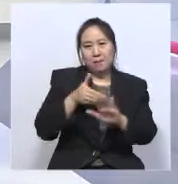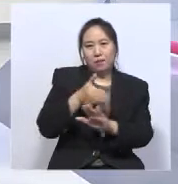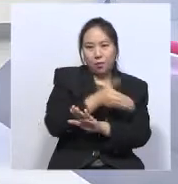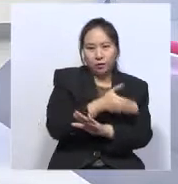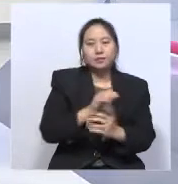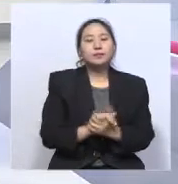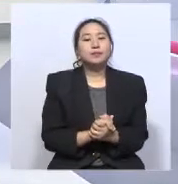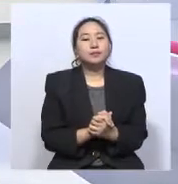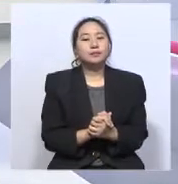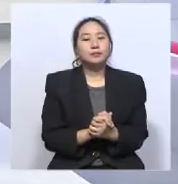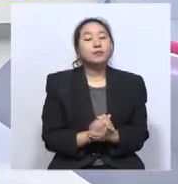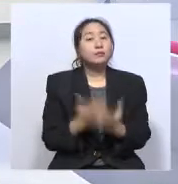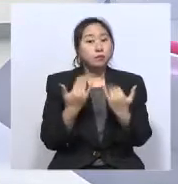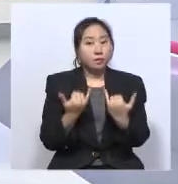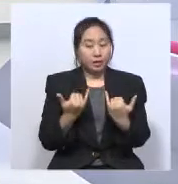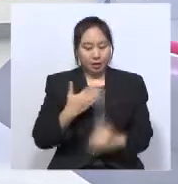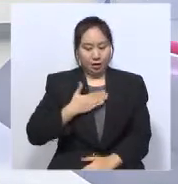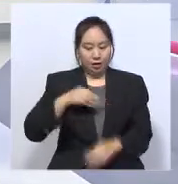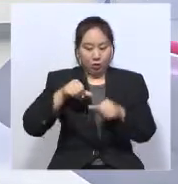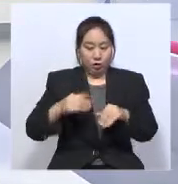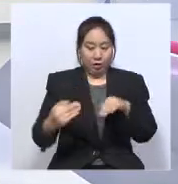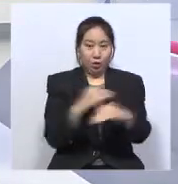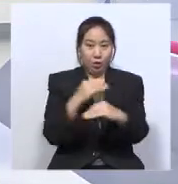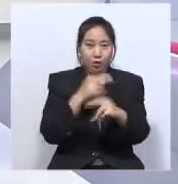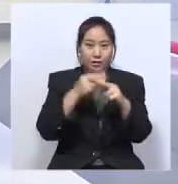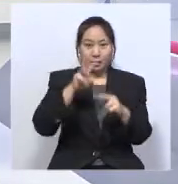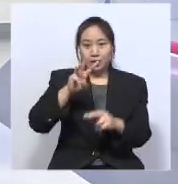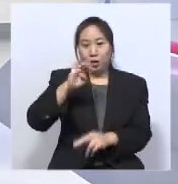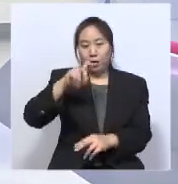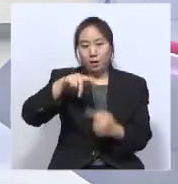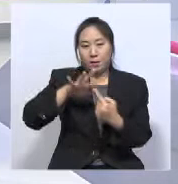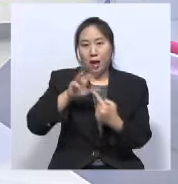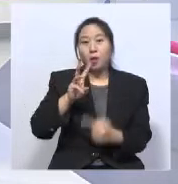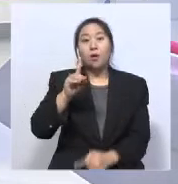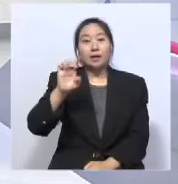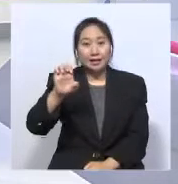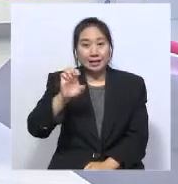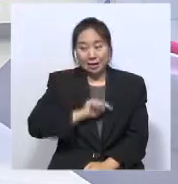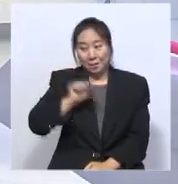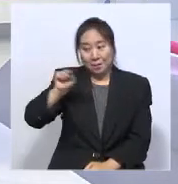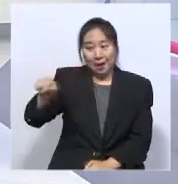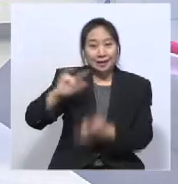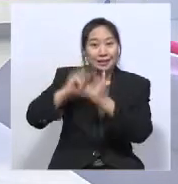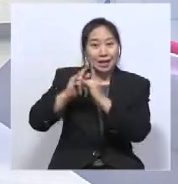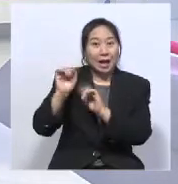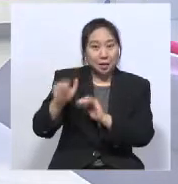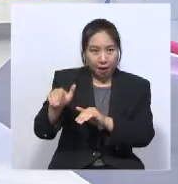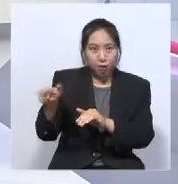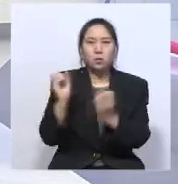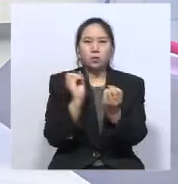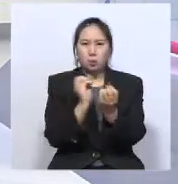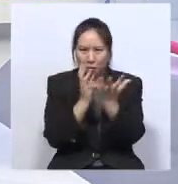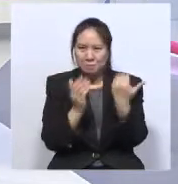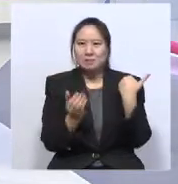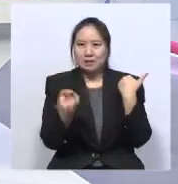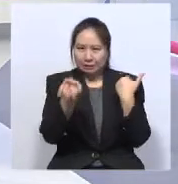คะ 1-2 ชั่วโมงขนาดตอนนี้เราอยู่วิภาวดีรังสิตเราจะเดินทางไปเซ็นทรัลลาดพร้าวเนี่ยก็เริ่มมีผลกระทบบ้